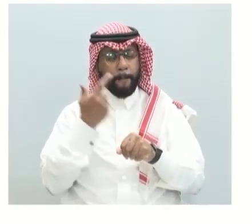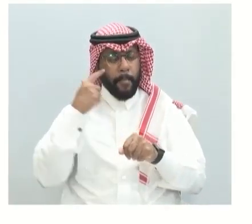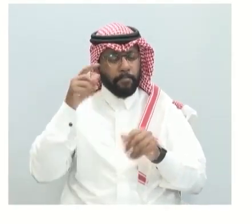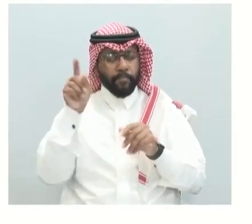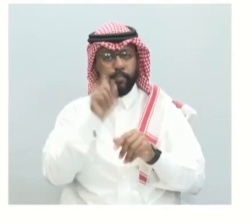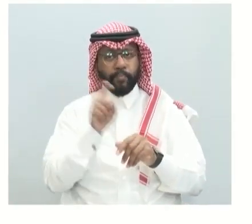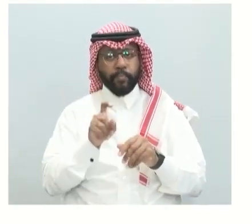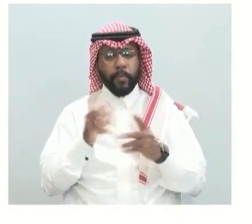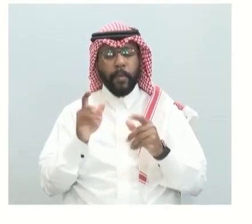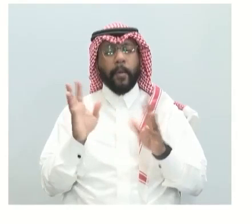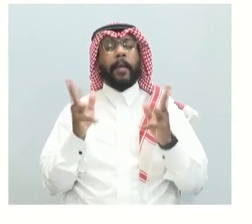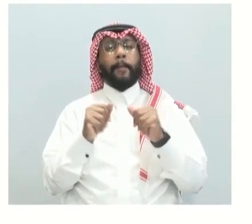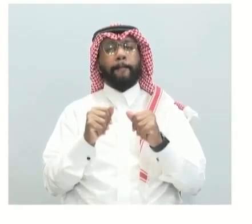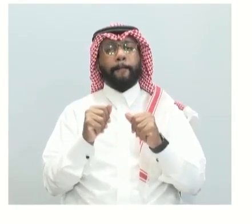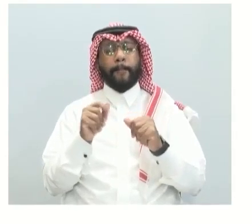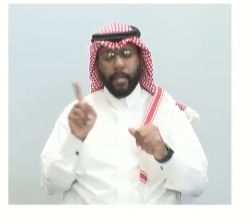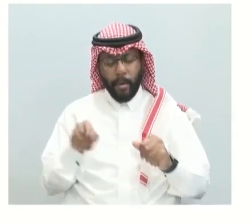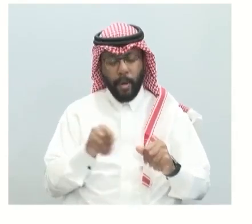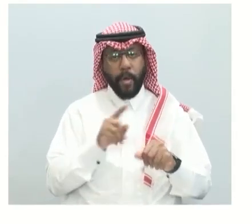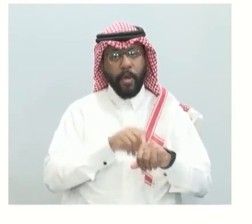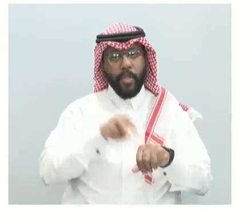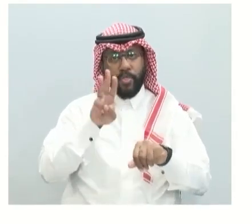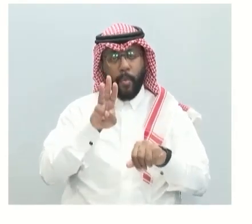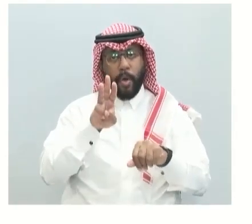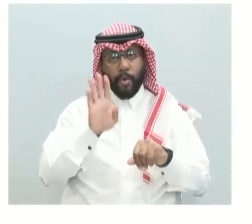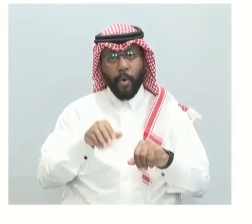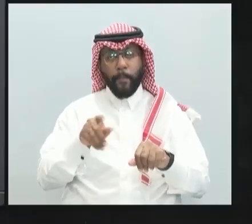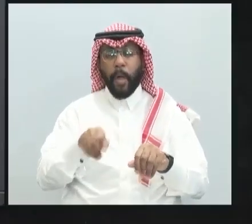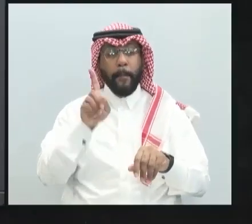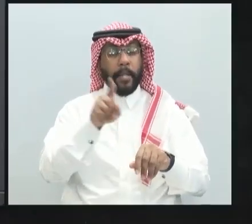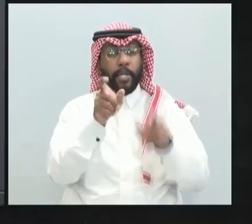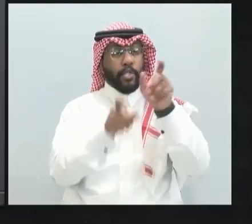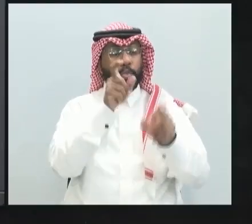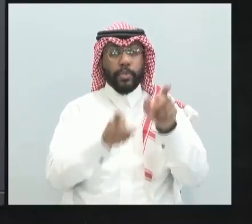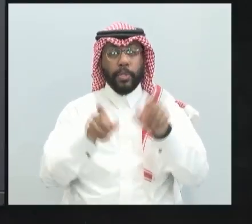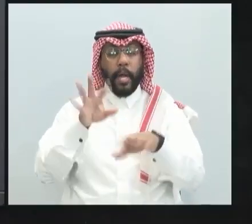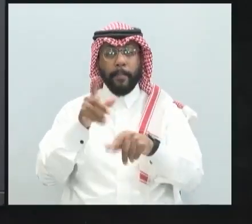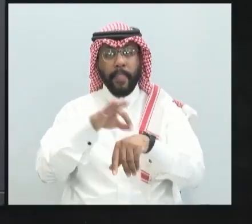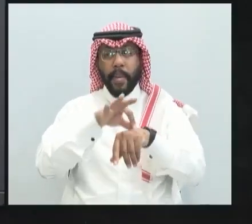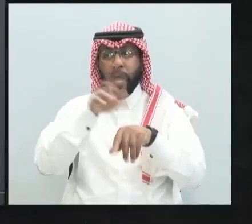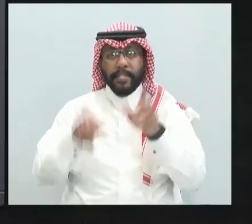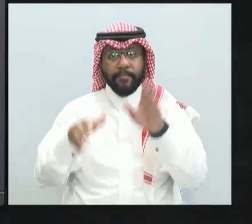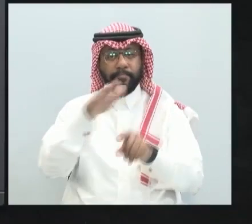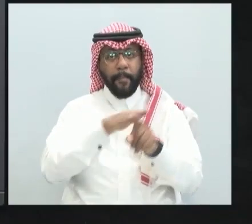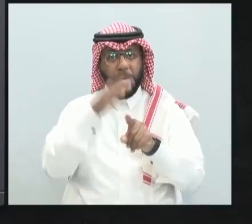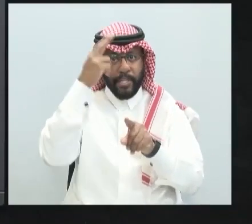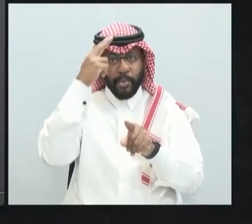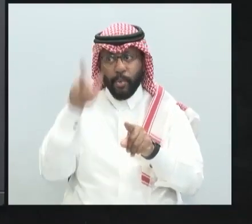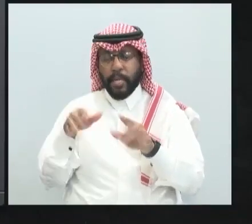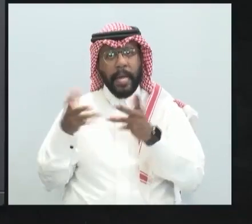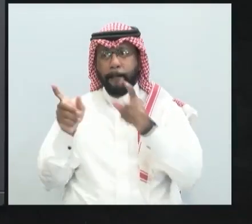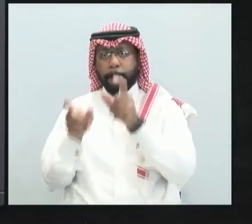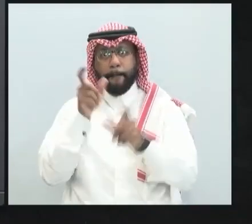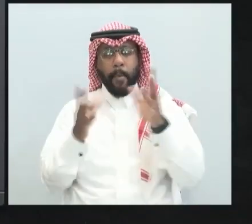ممكن مثلا كم عدد الثواني في اليوم كم عدد سكان المملكه العربيه السعوديه ايضا نستطيع اجراء العمليات الحسابيه